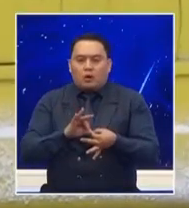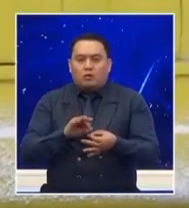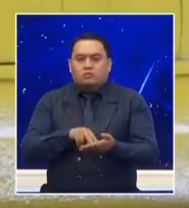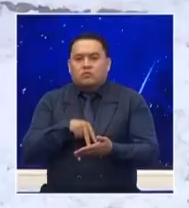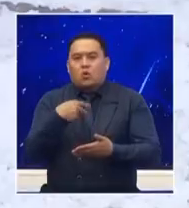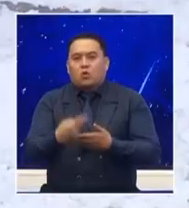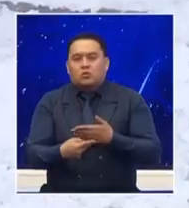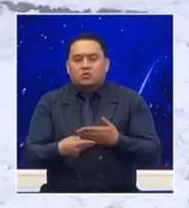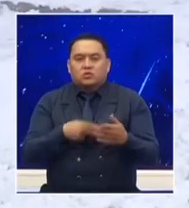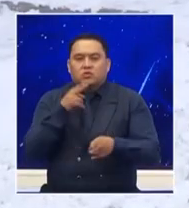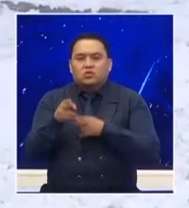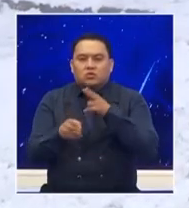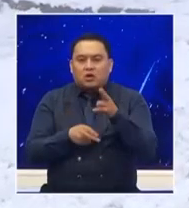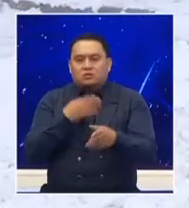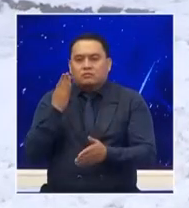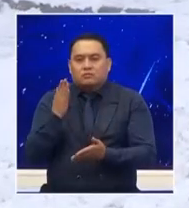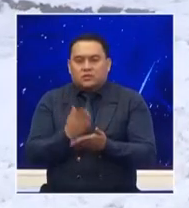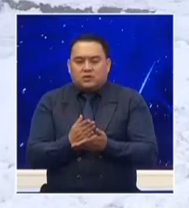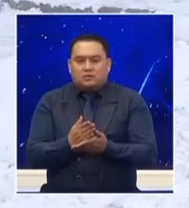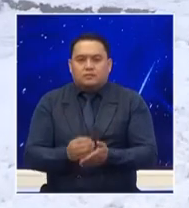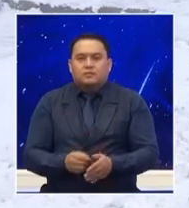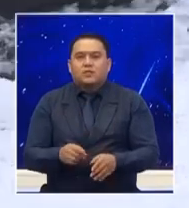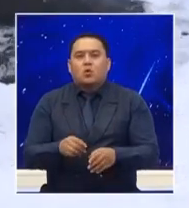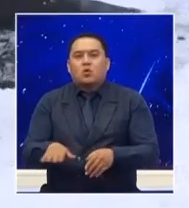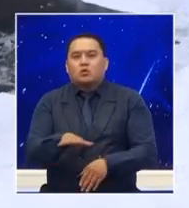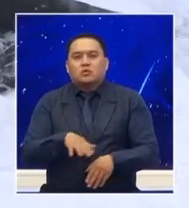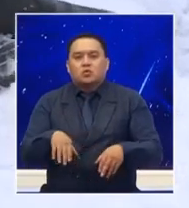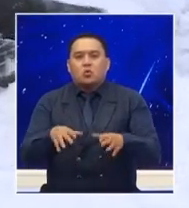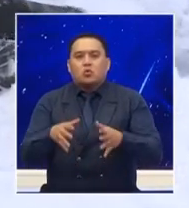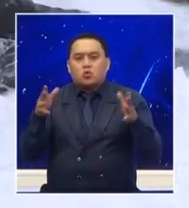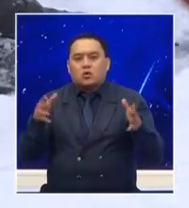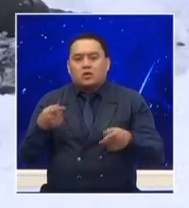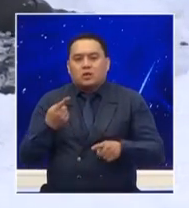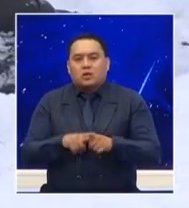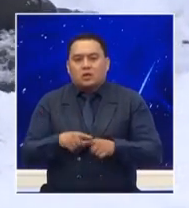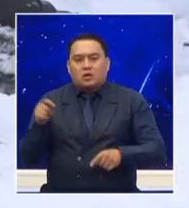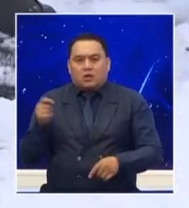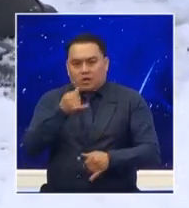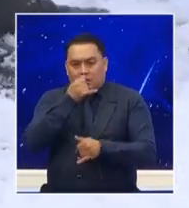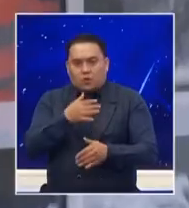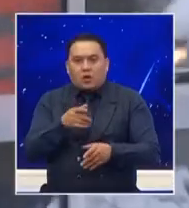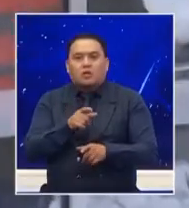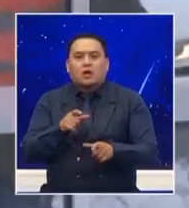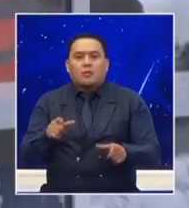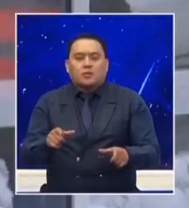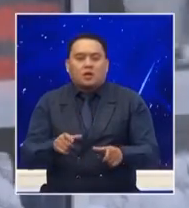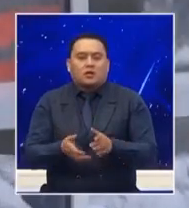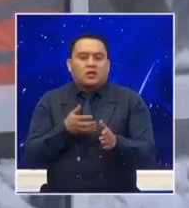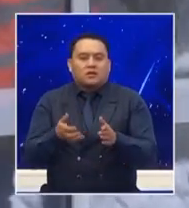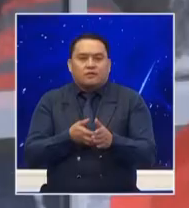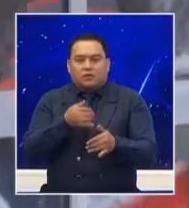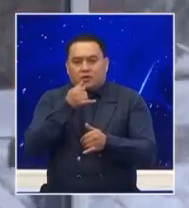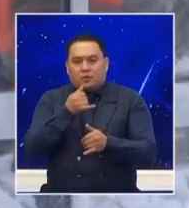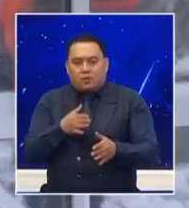құлап шағымданып жататындар да кездесіп жатады. Ол жерлерге үлкен техника кіре алмайды. Қол күші қажет. Жұмысшылар үлгермей